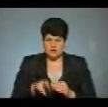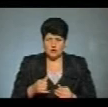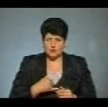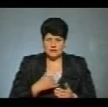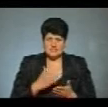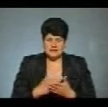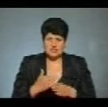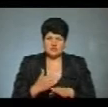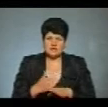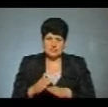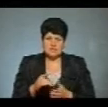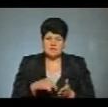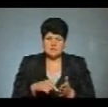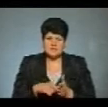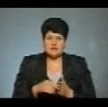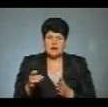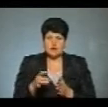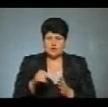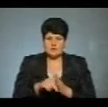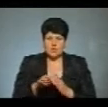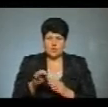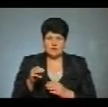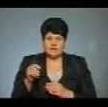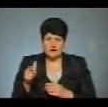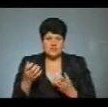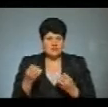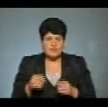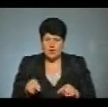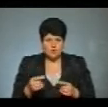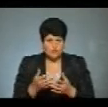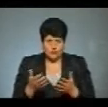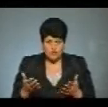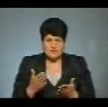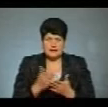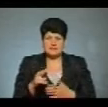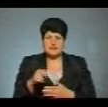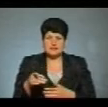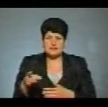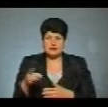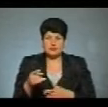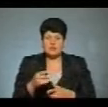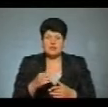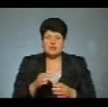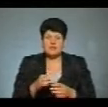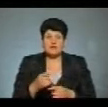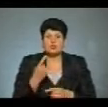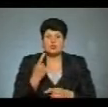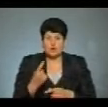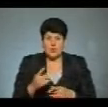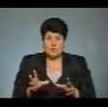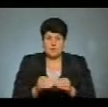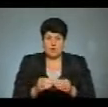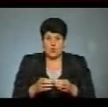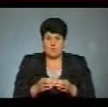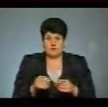є частина міст районного значення, де ОТГ ще не утворено, і є Підгаєцький район, в якому взагалі не утворено ще жодної об'єднаної